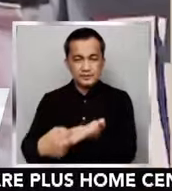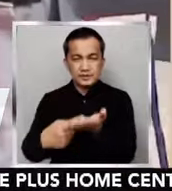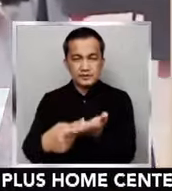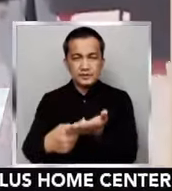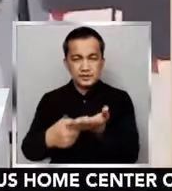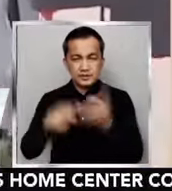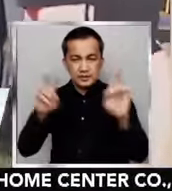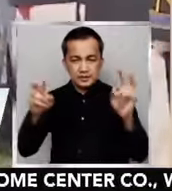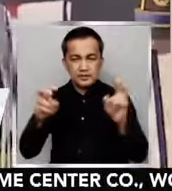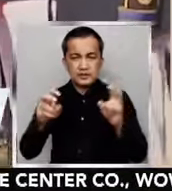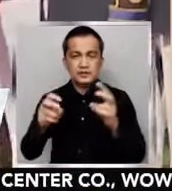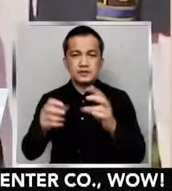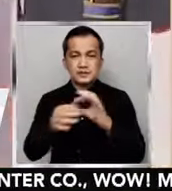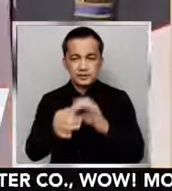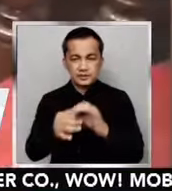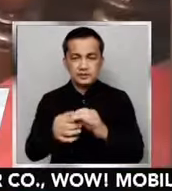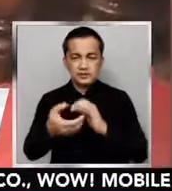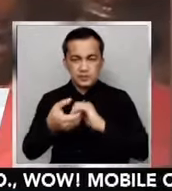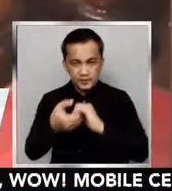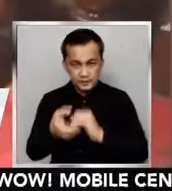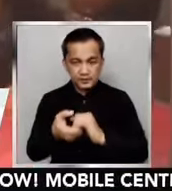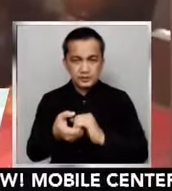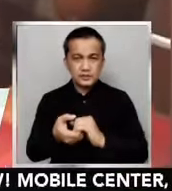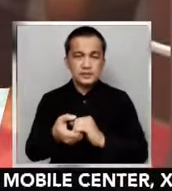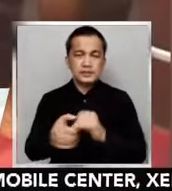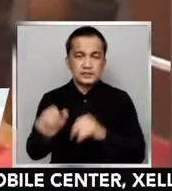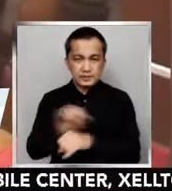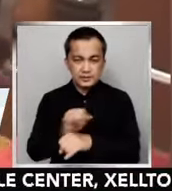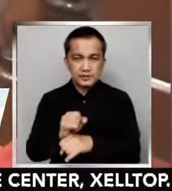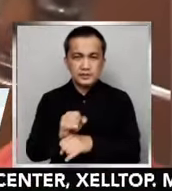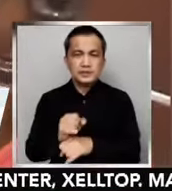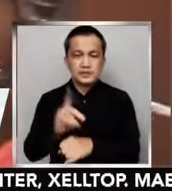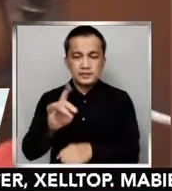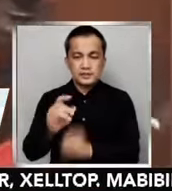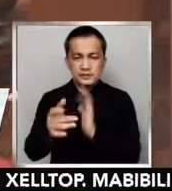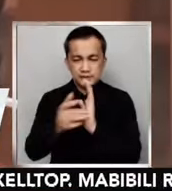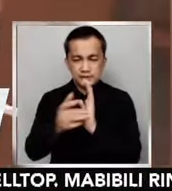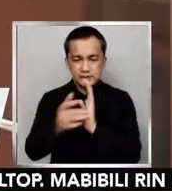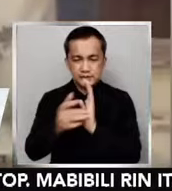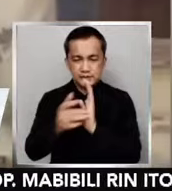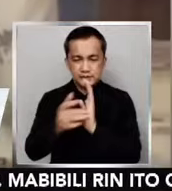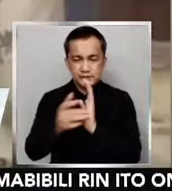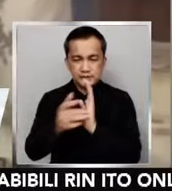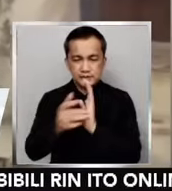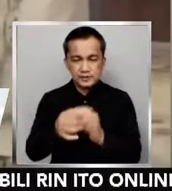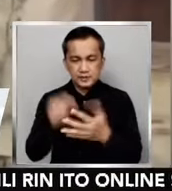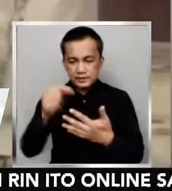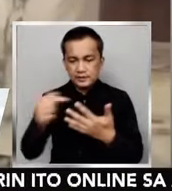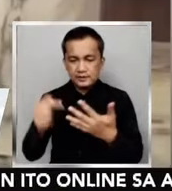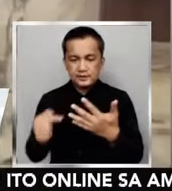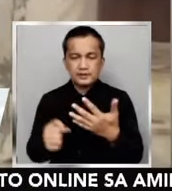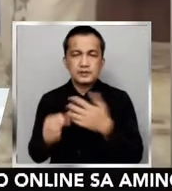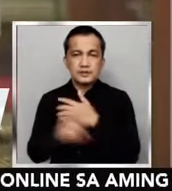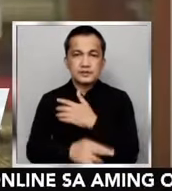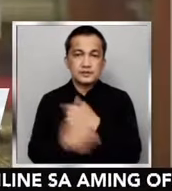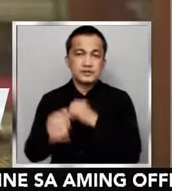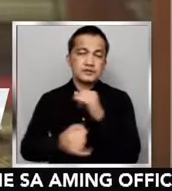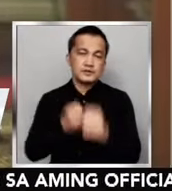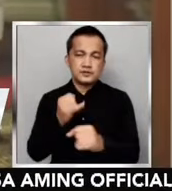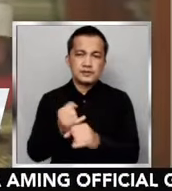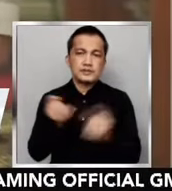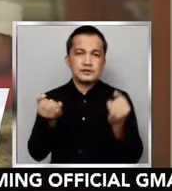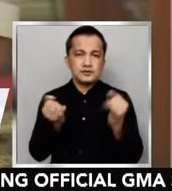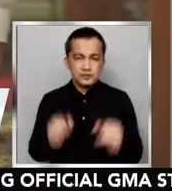cooperation collaboration sa halal industry digital economy cooperation at iba pang Regional at International issues